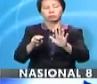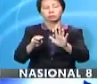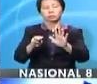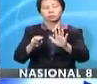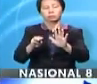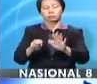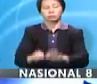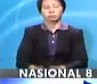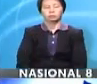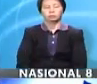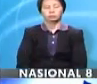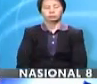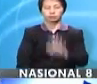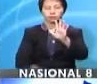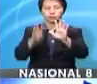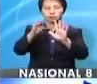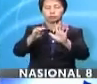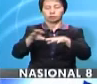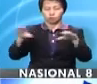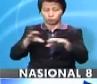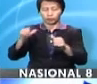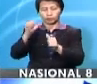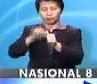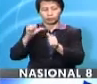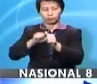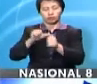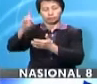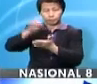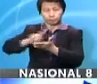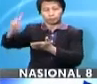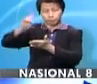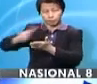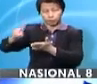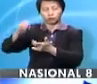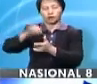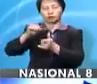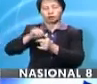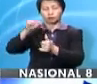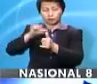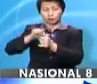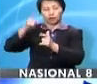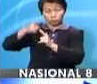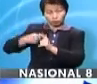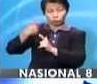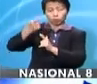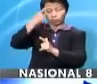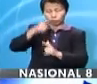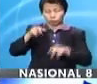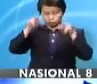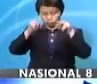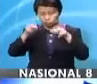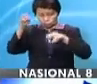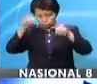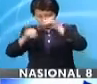yang dibuat setiap maupun setiap minggu ataupun setiap bulan untuk dipantau